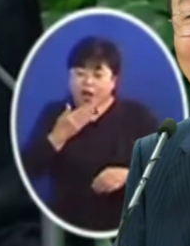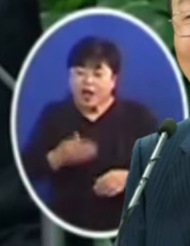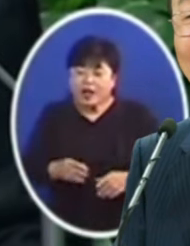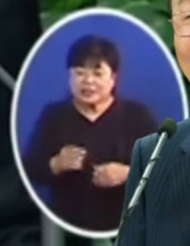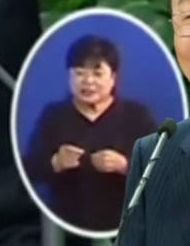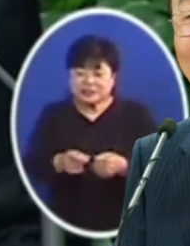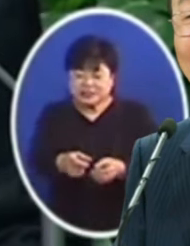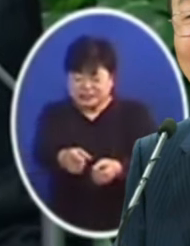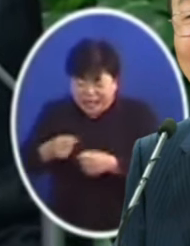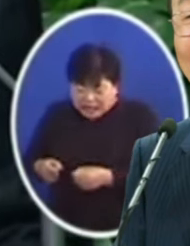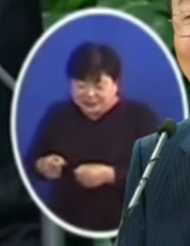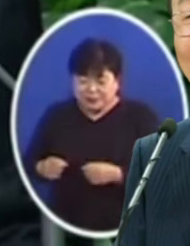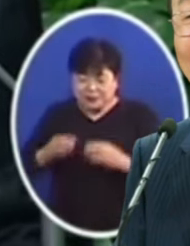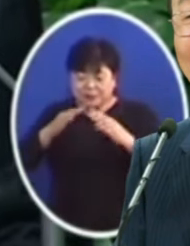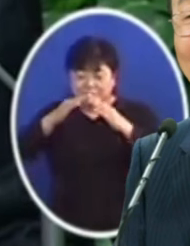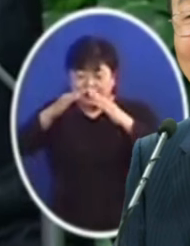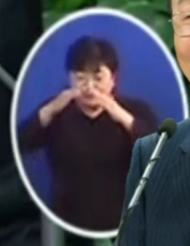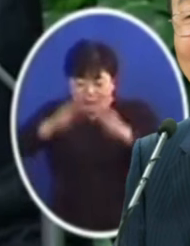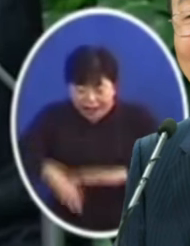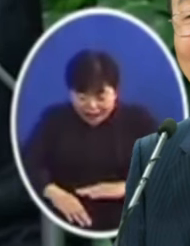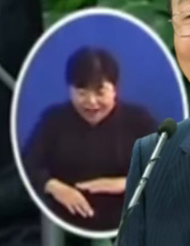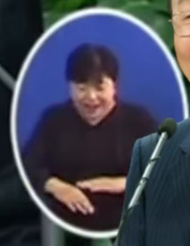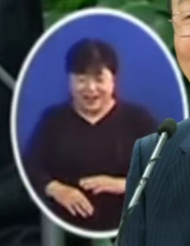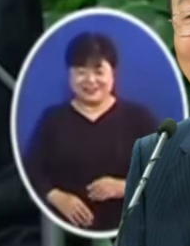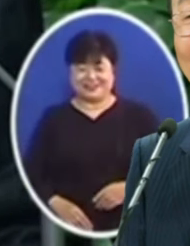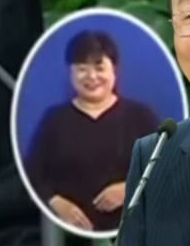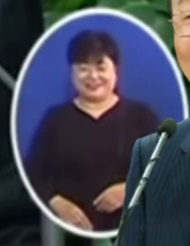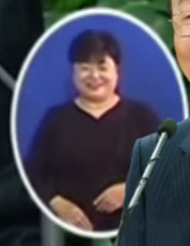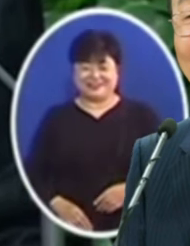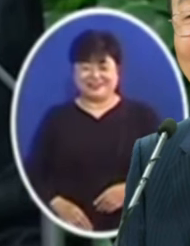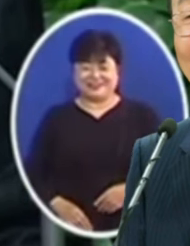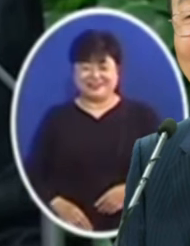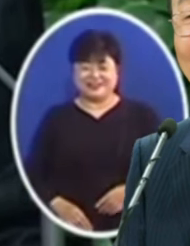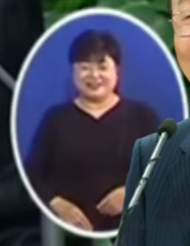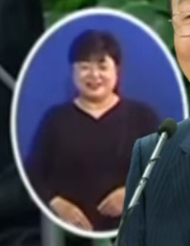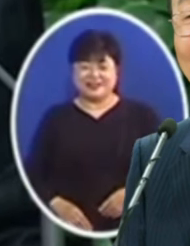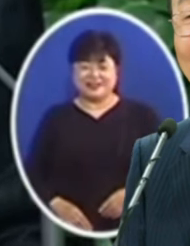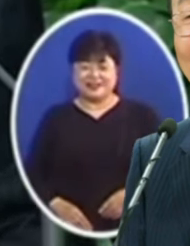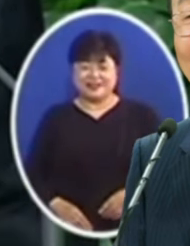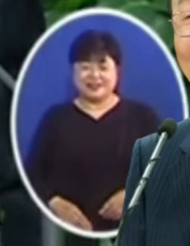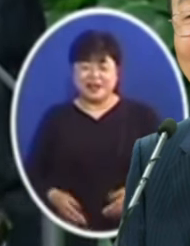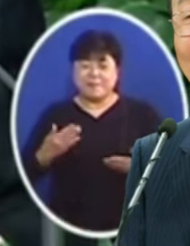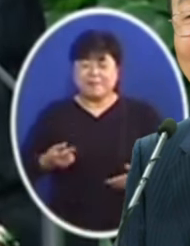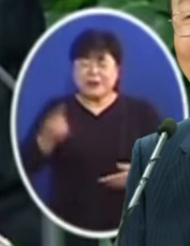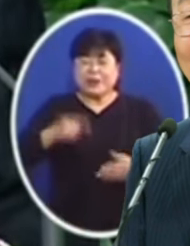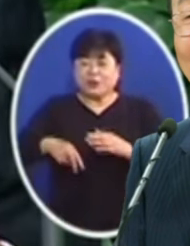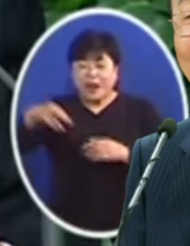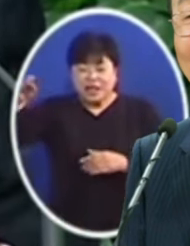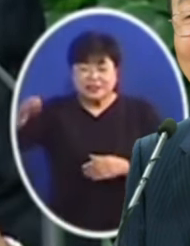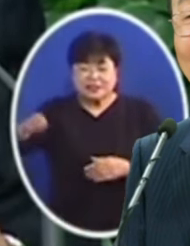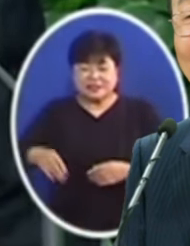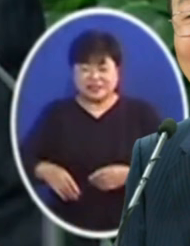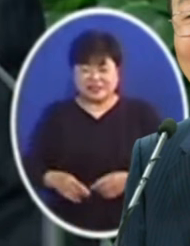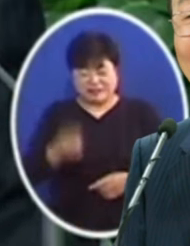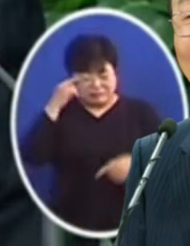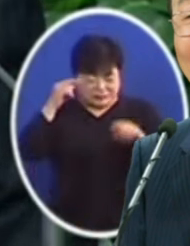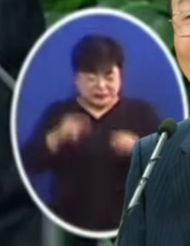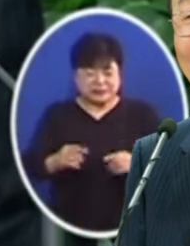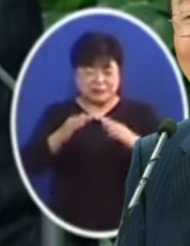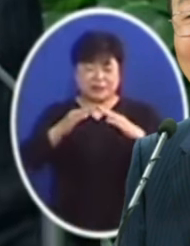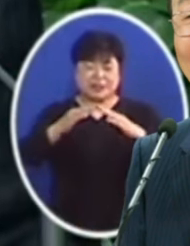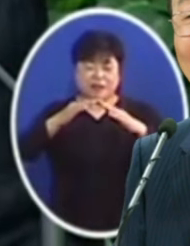탁 잡아당깁니다. 그러면 바쁜 놈은 날아가지만은 둔한 놈은 다 그 바지개 밑에